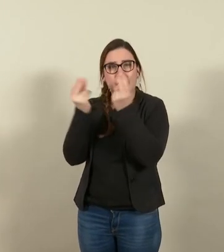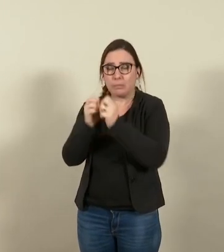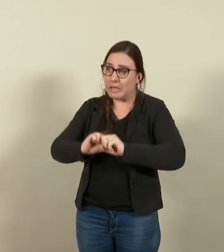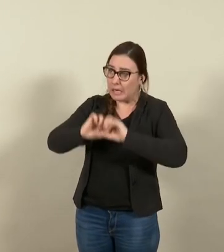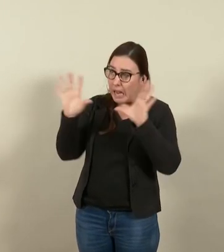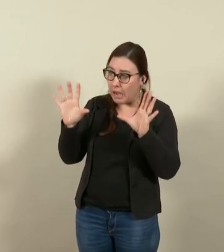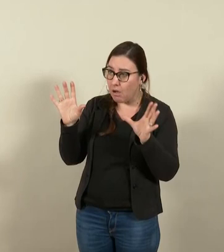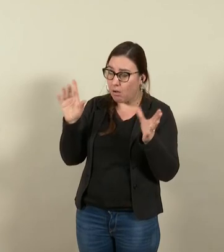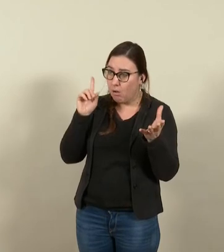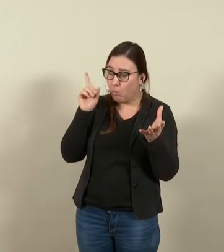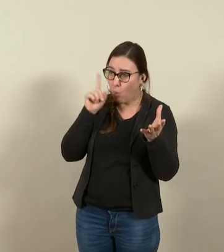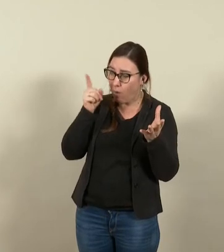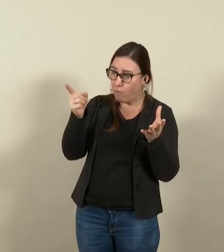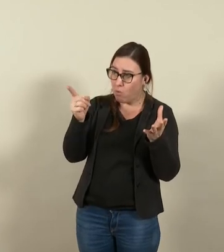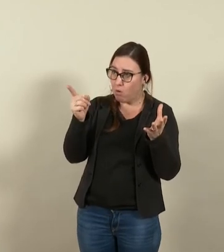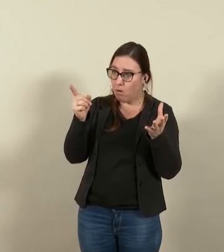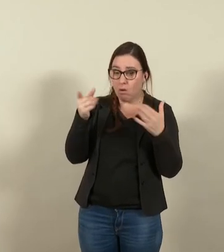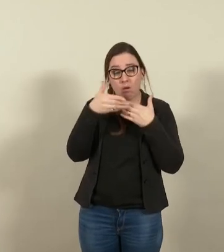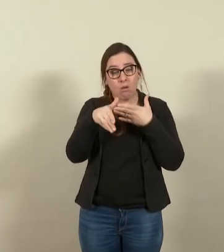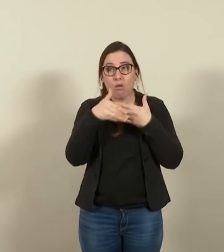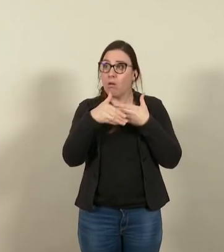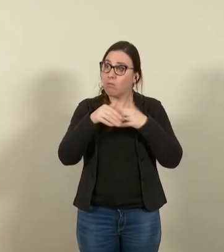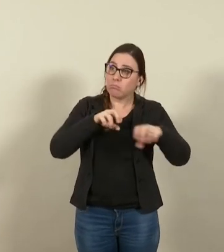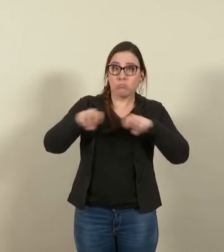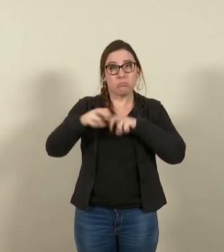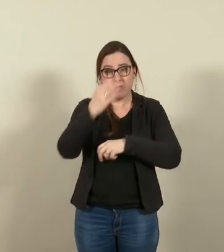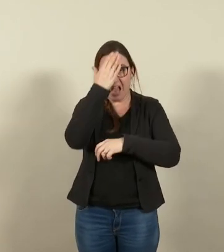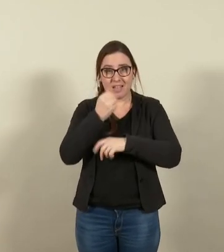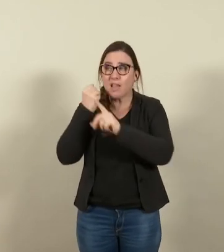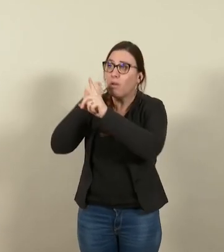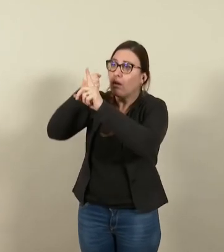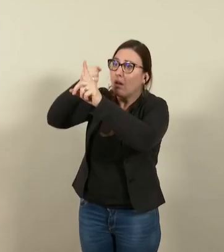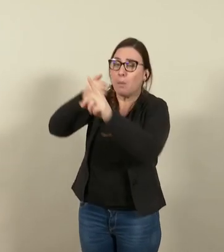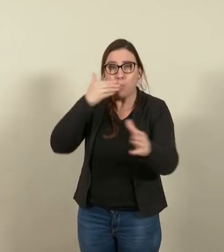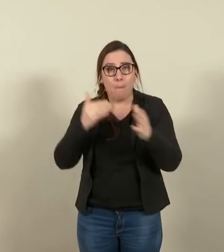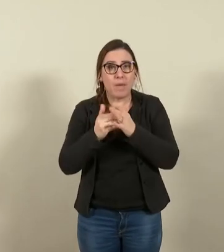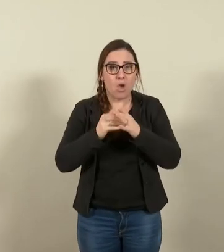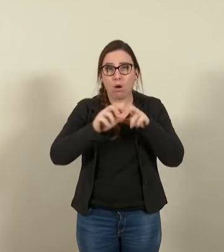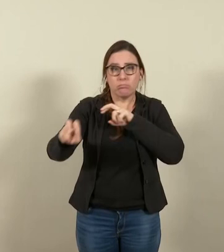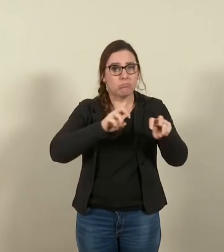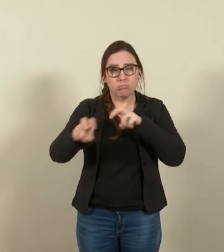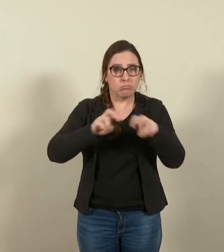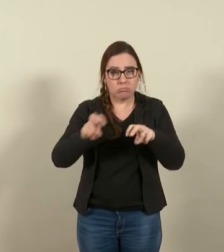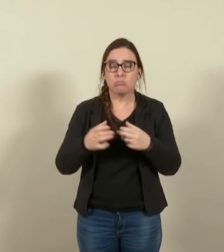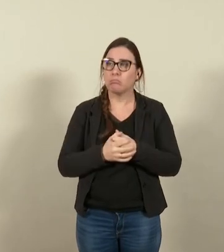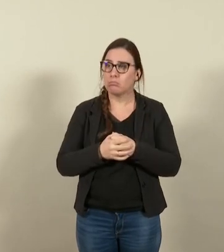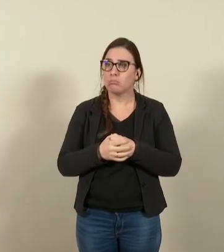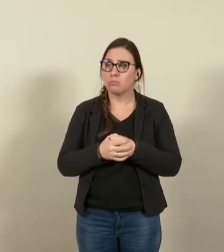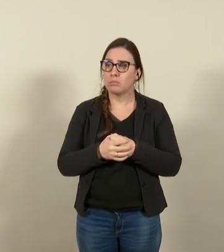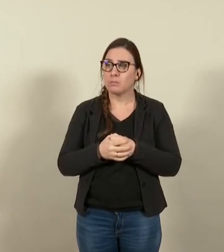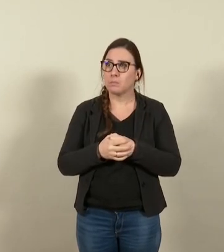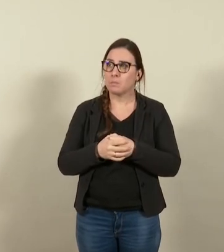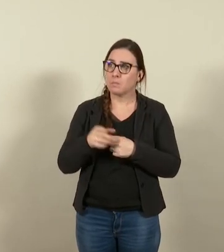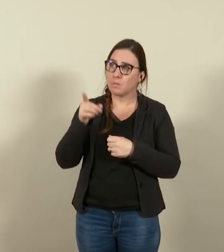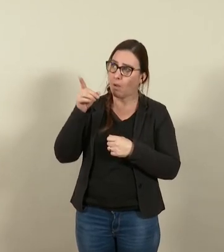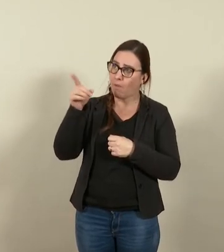manière donc vous comptez donc demain agir auprès de la CMCF pour améliorer les déplacements des grandenoublois c'est certainement euh vous